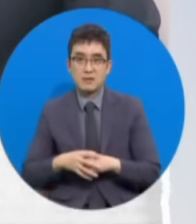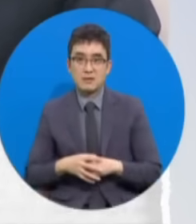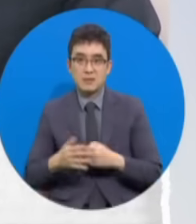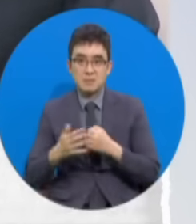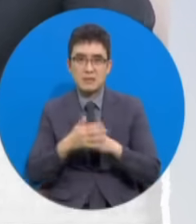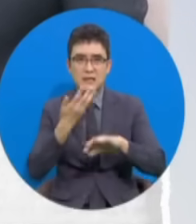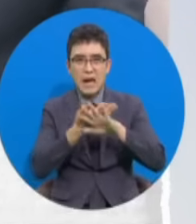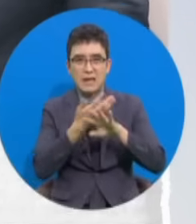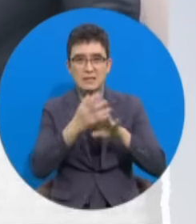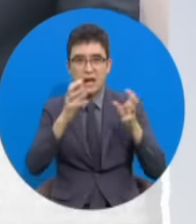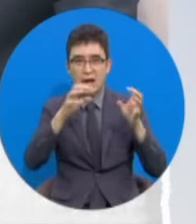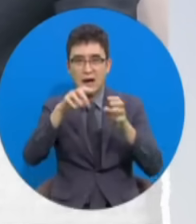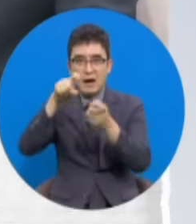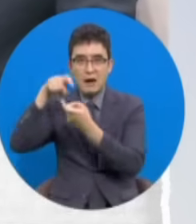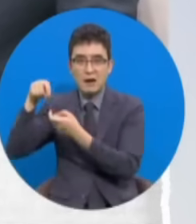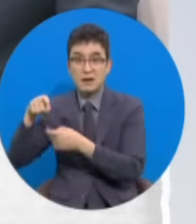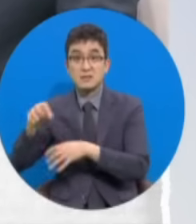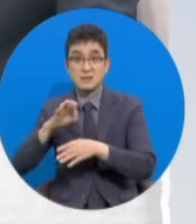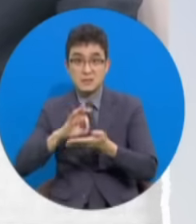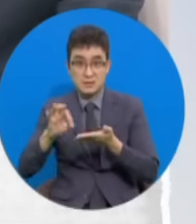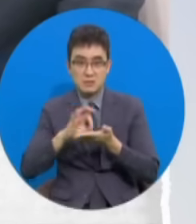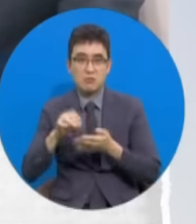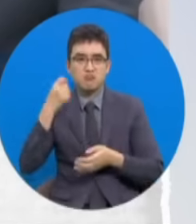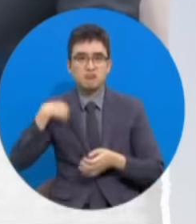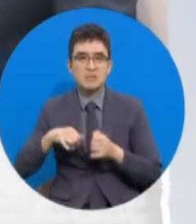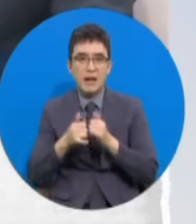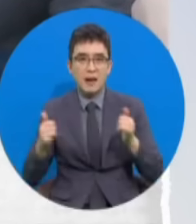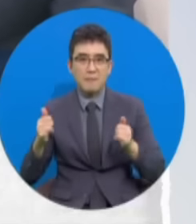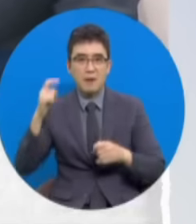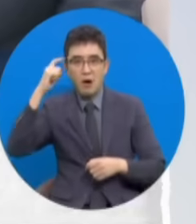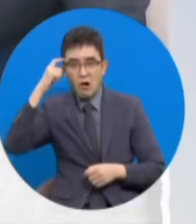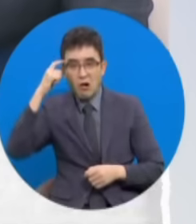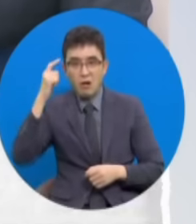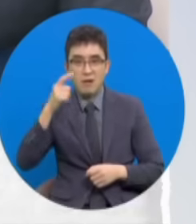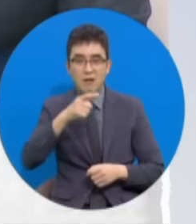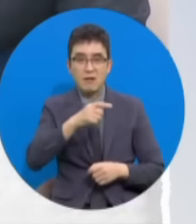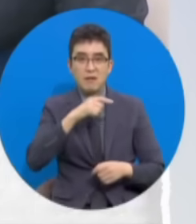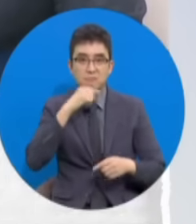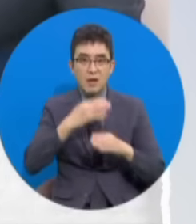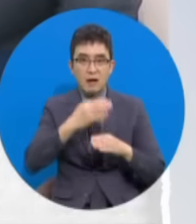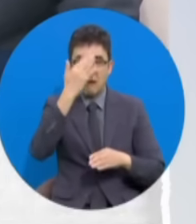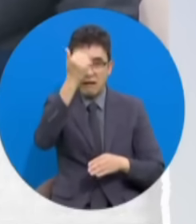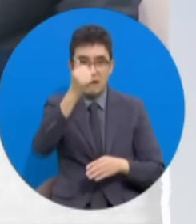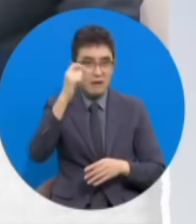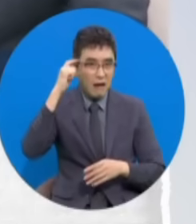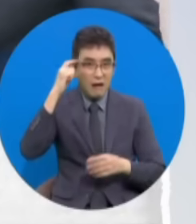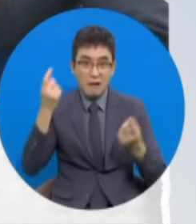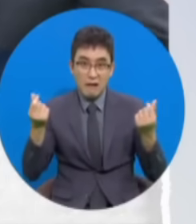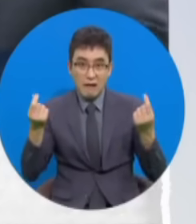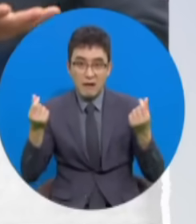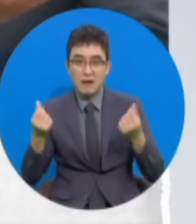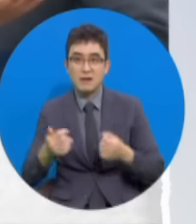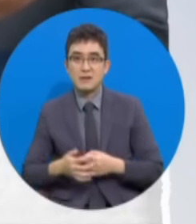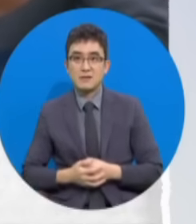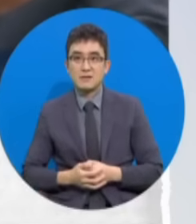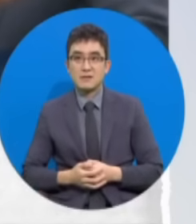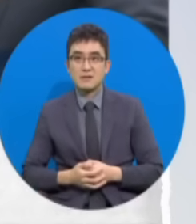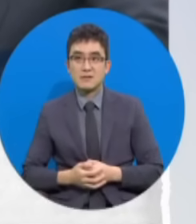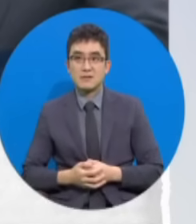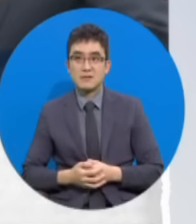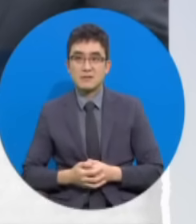쓴다. 그러니까 아마 중국 사람의 멘탈리티하고 김정은의 멘탈리티가 유사하다고 보면 지금 우리가 뭐